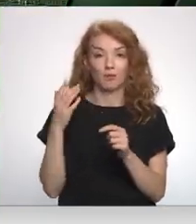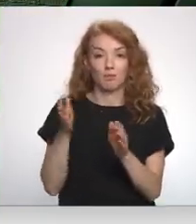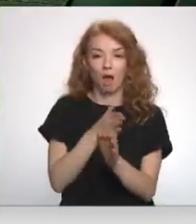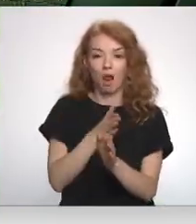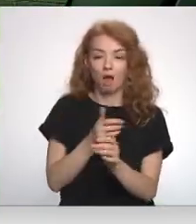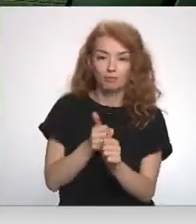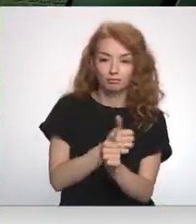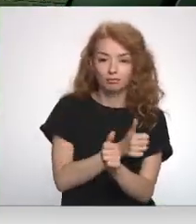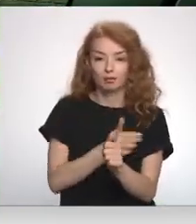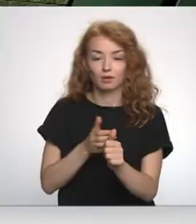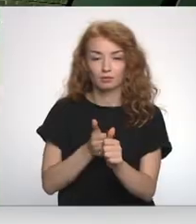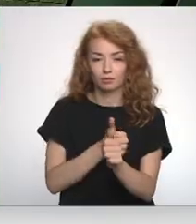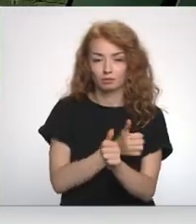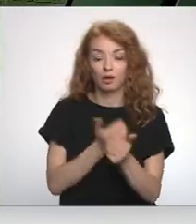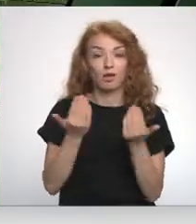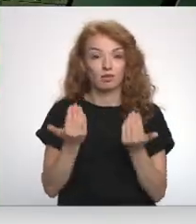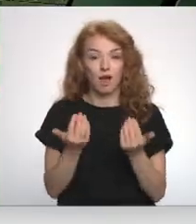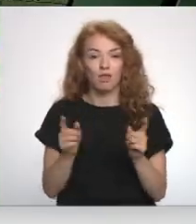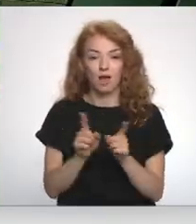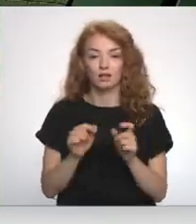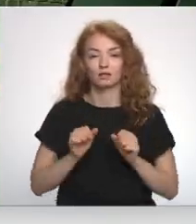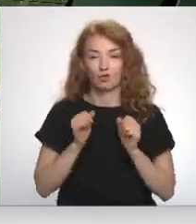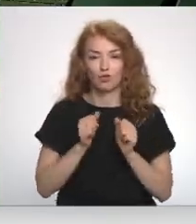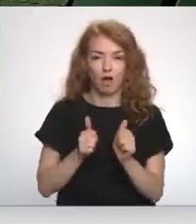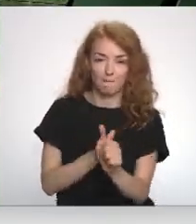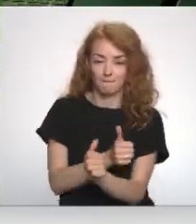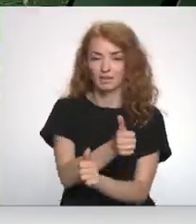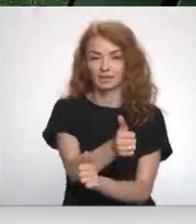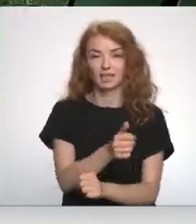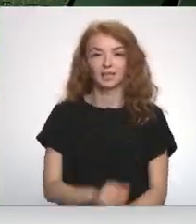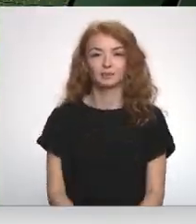maliņu, tagad laikam arī mēģināsim mūs apdzīt.